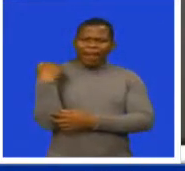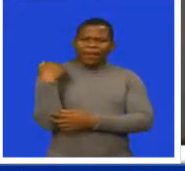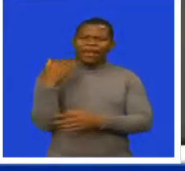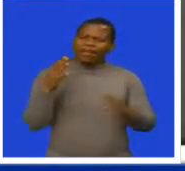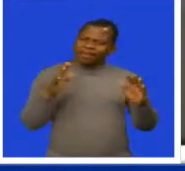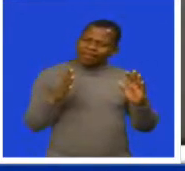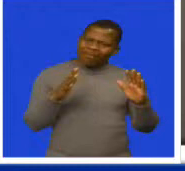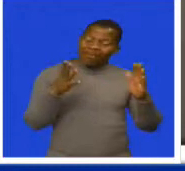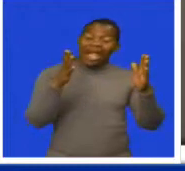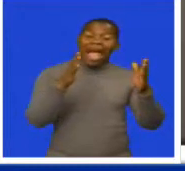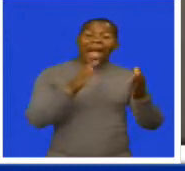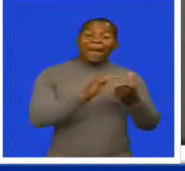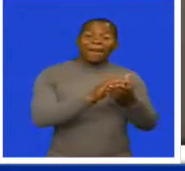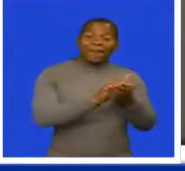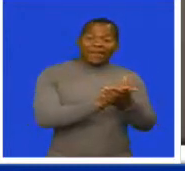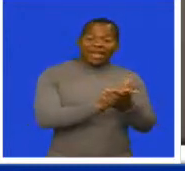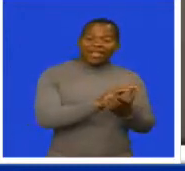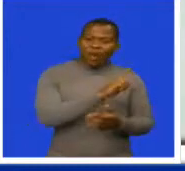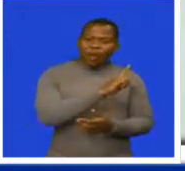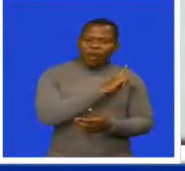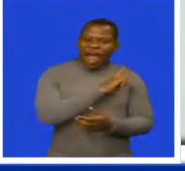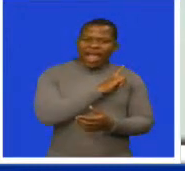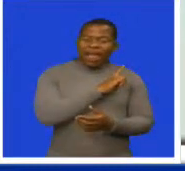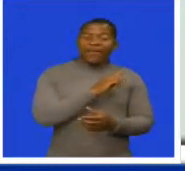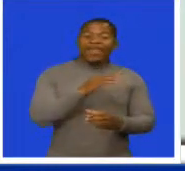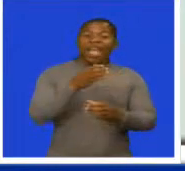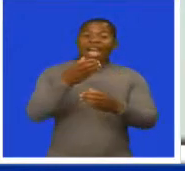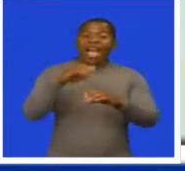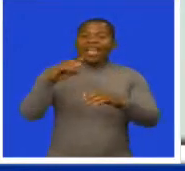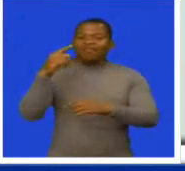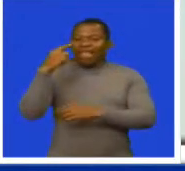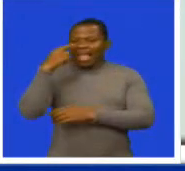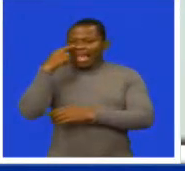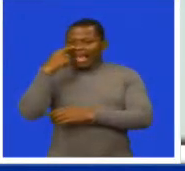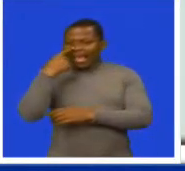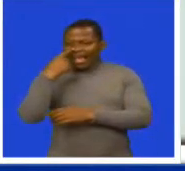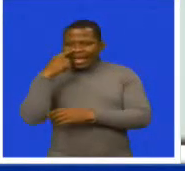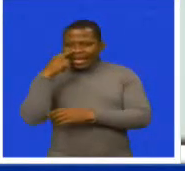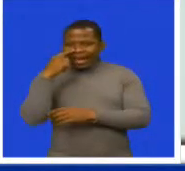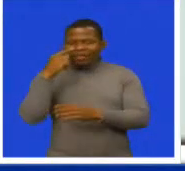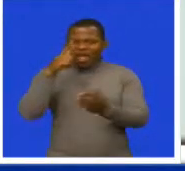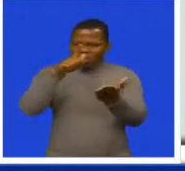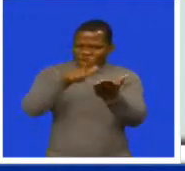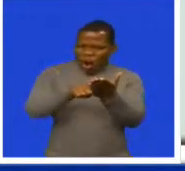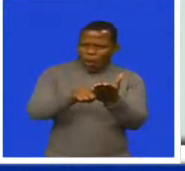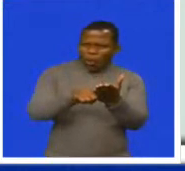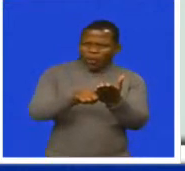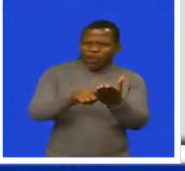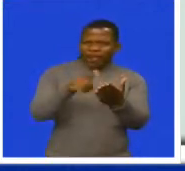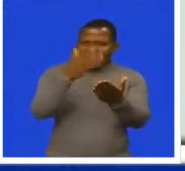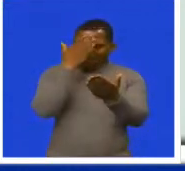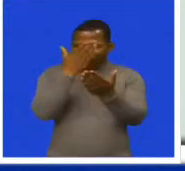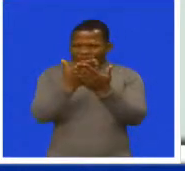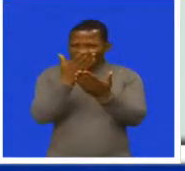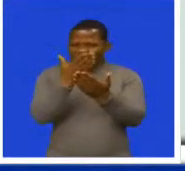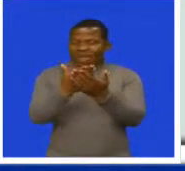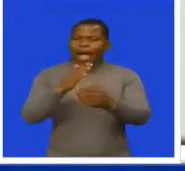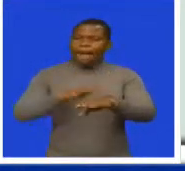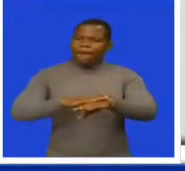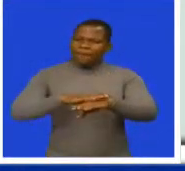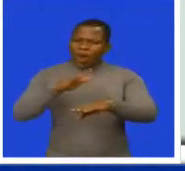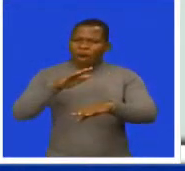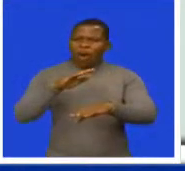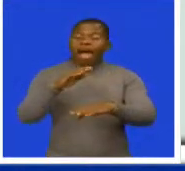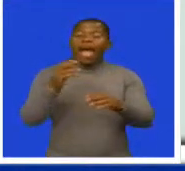kanjalo nabo ngemthetho welive laseSwatini ema relations lesenawo nalo live leNdiya ikakhulu